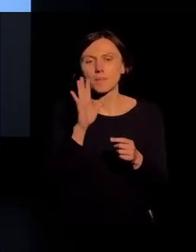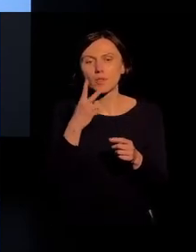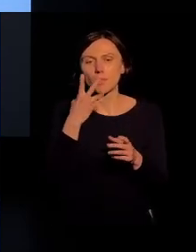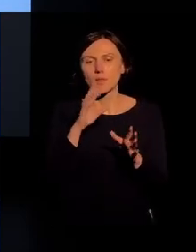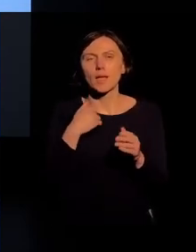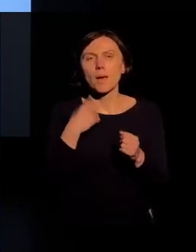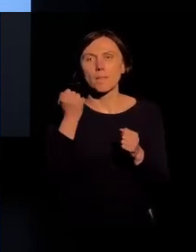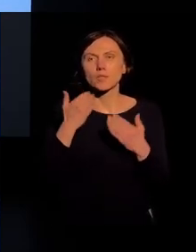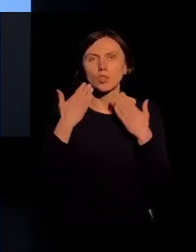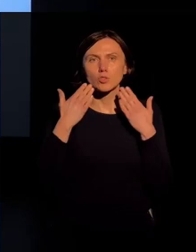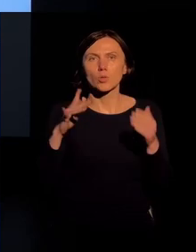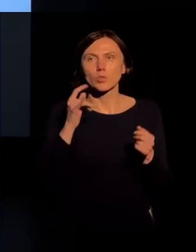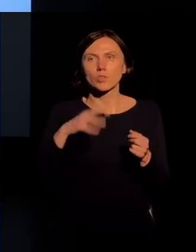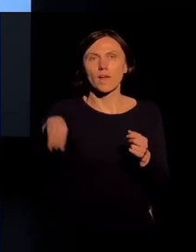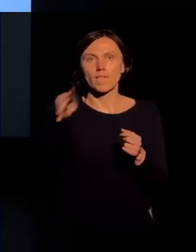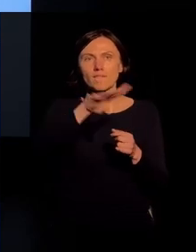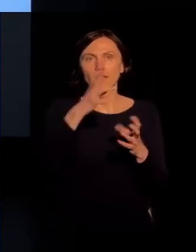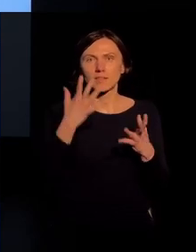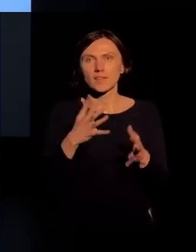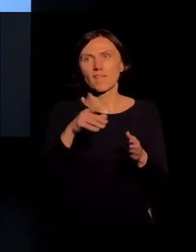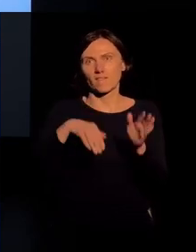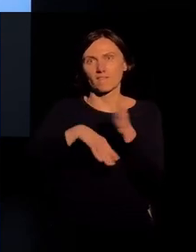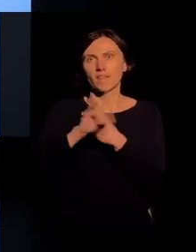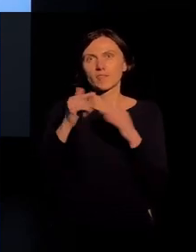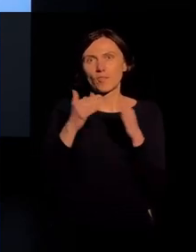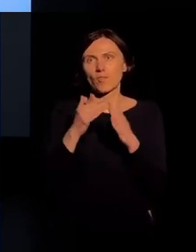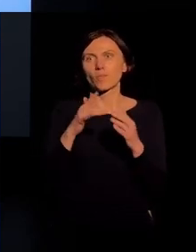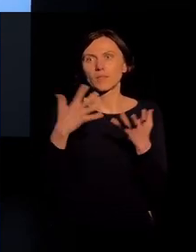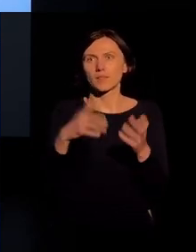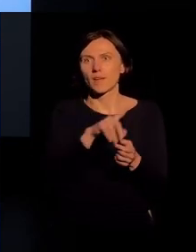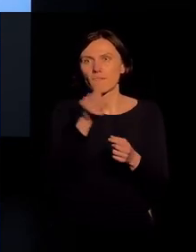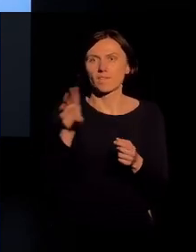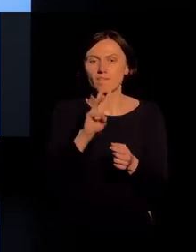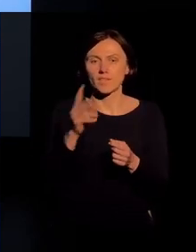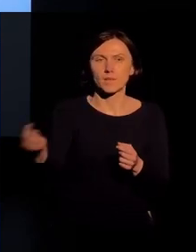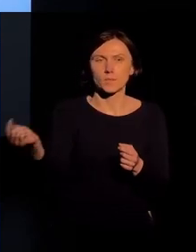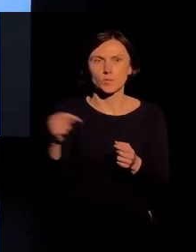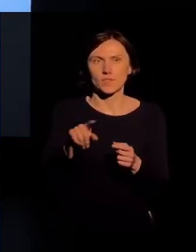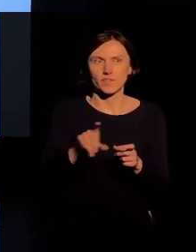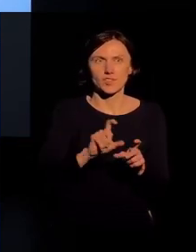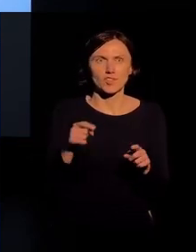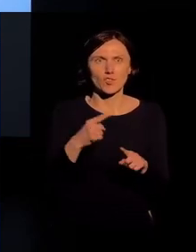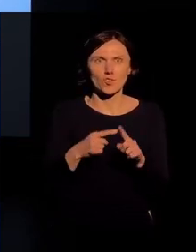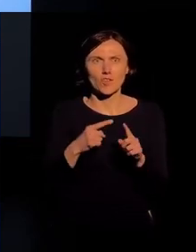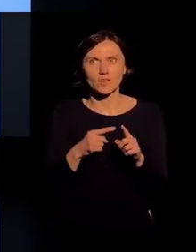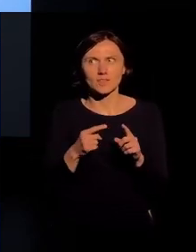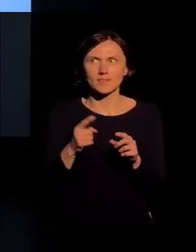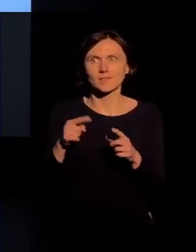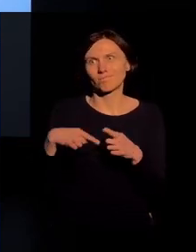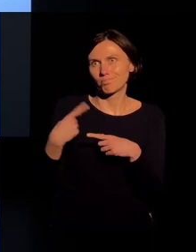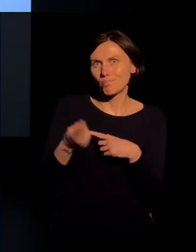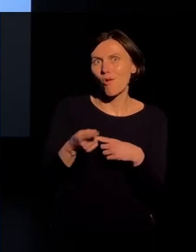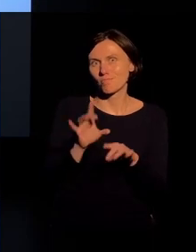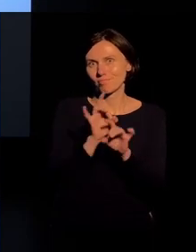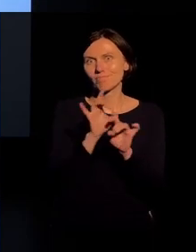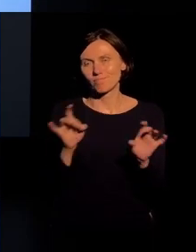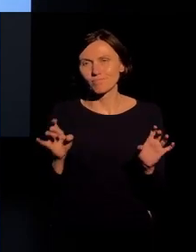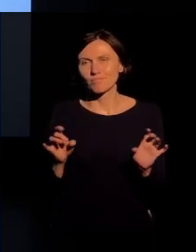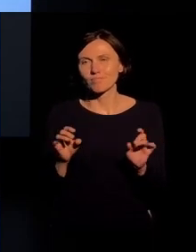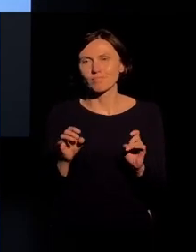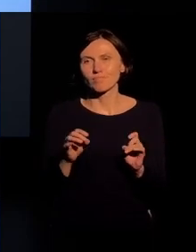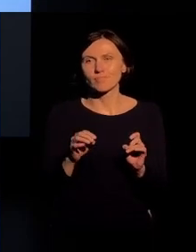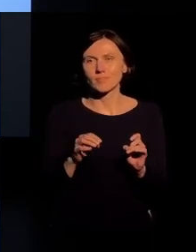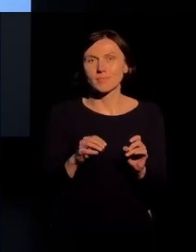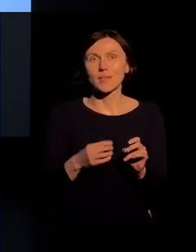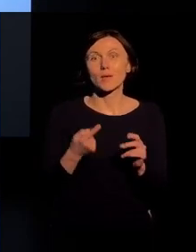powiedzenia. Bardzo Państwu dziękuję, że Państwu chciało się ruszyć z domu i przyjść tutaj. W tych czasach trochę, ja je nazywam postpandemicznych.